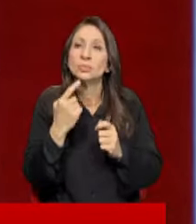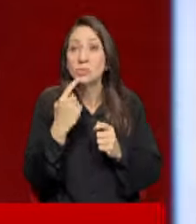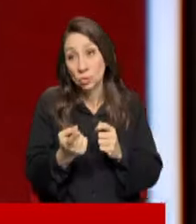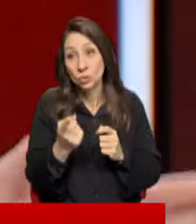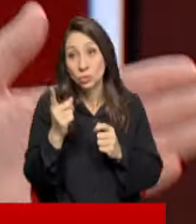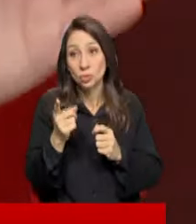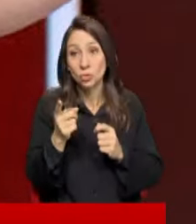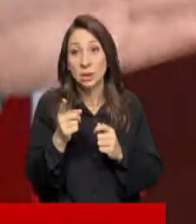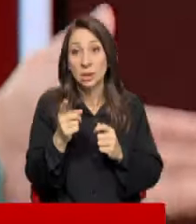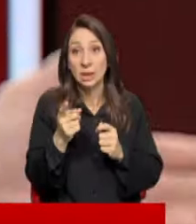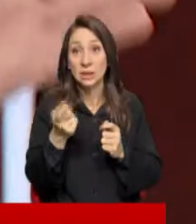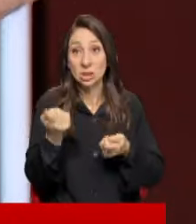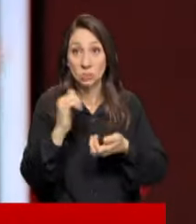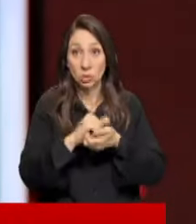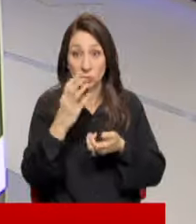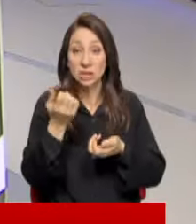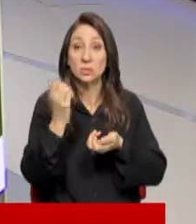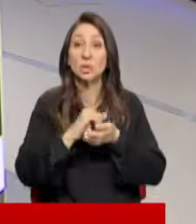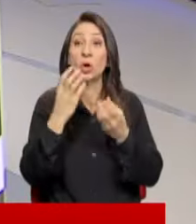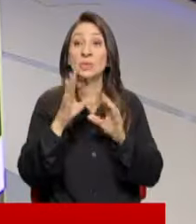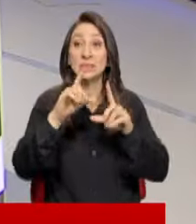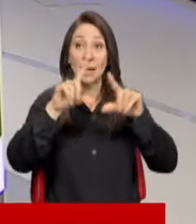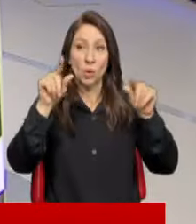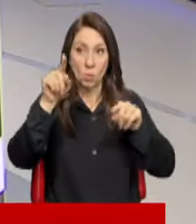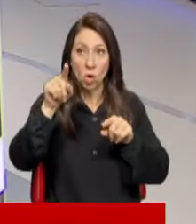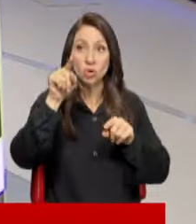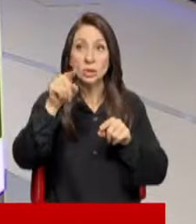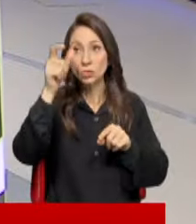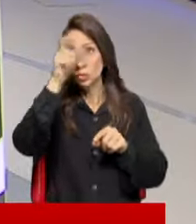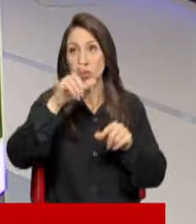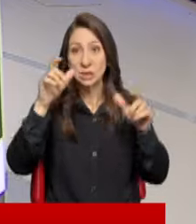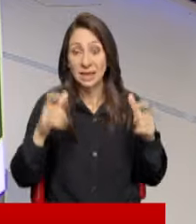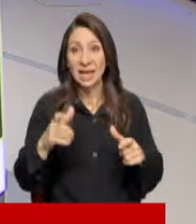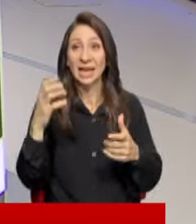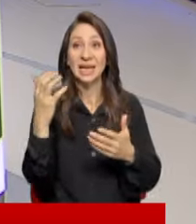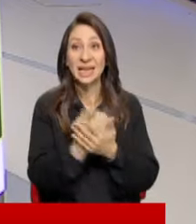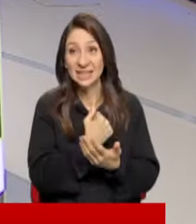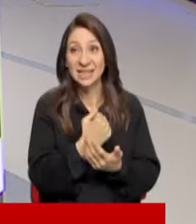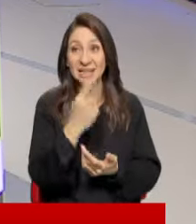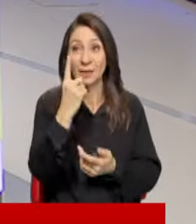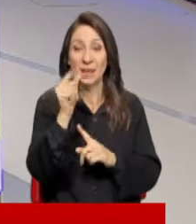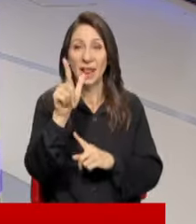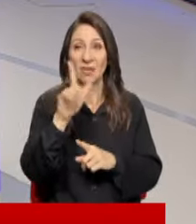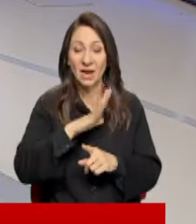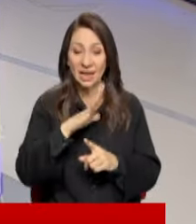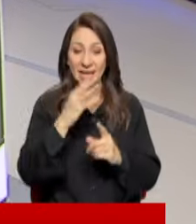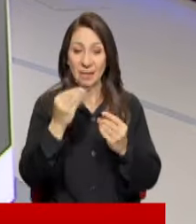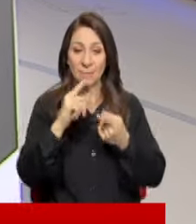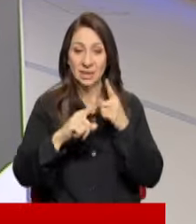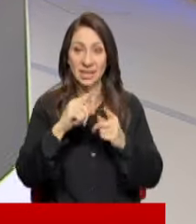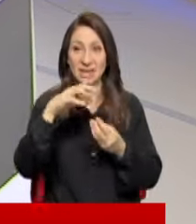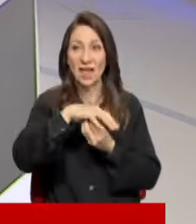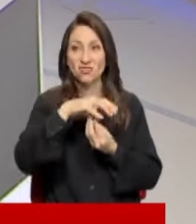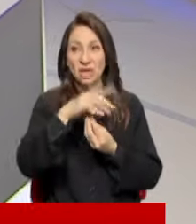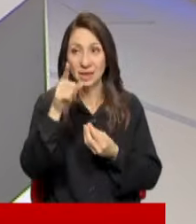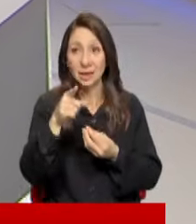imkanı var, var demiştiniz. İşbirliği olursa, işbirliği olmazsa evet. tablo bu. Şu anda Türkiye de kazanılan tek bir il var İyi Parti adına